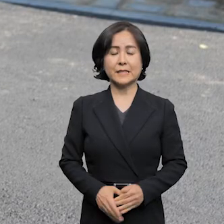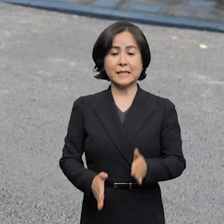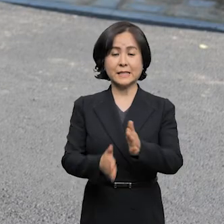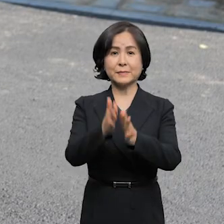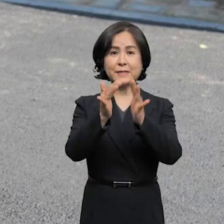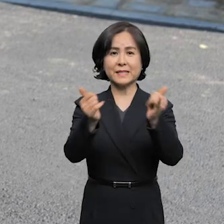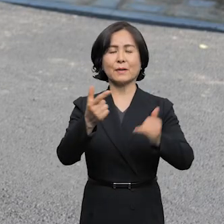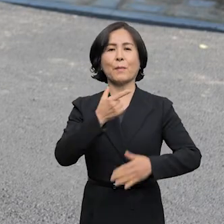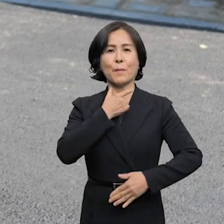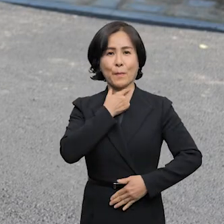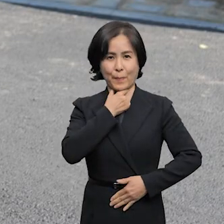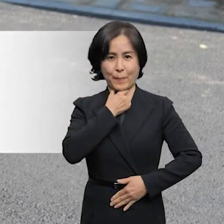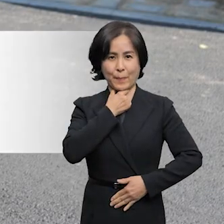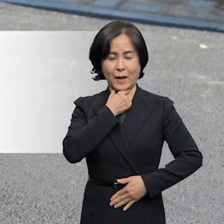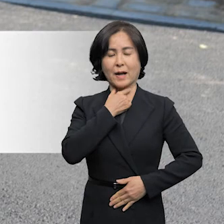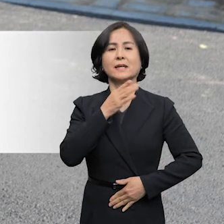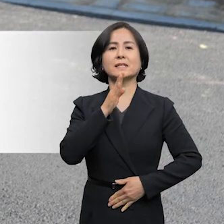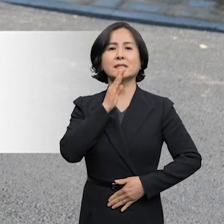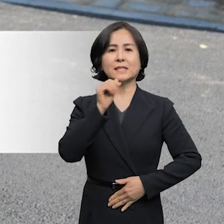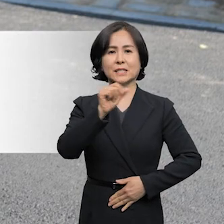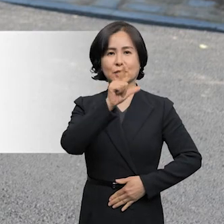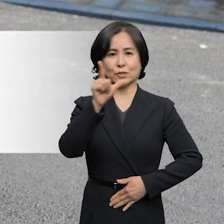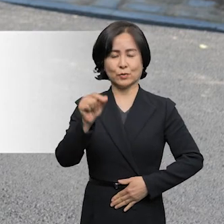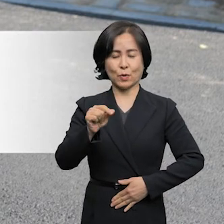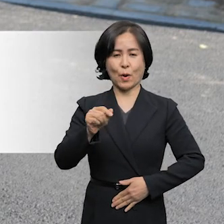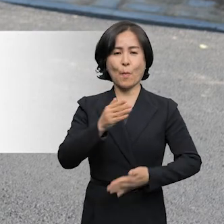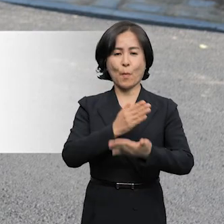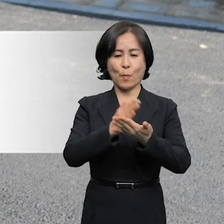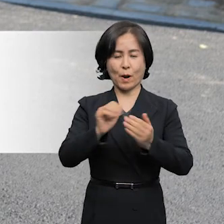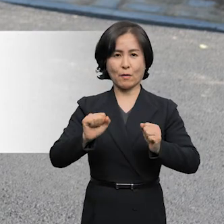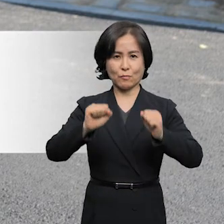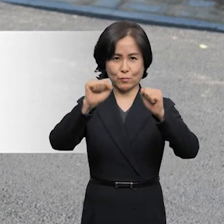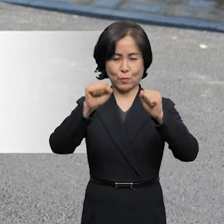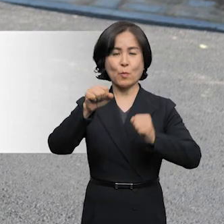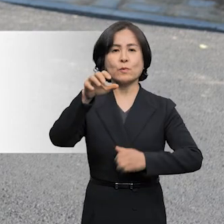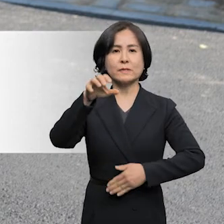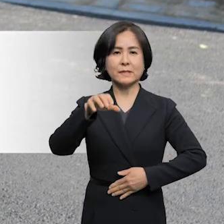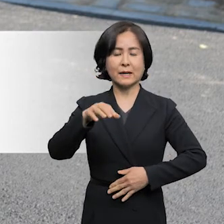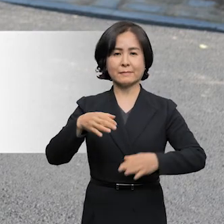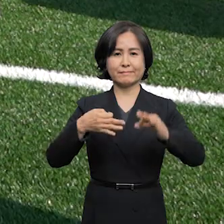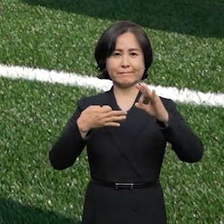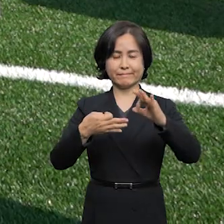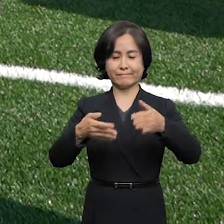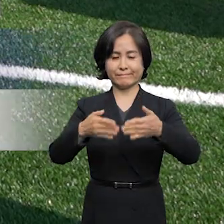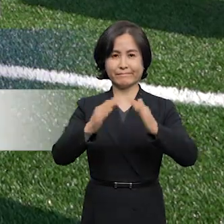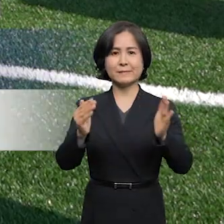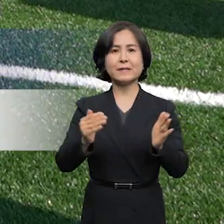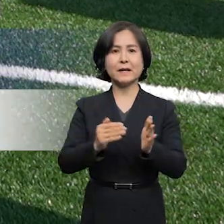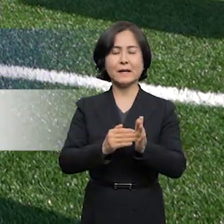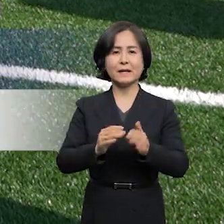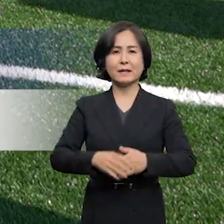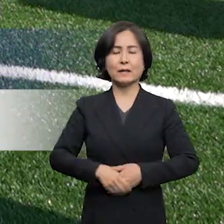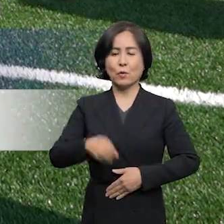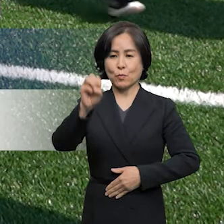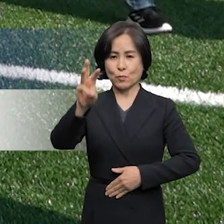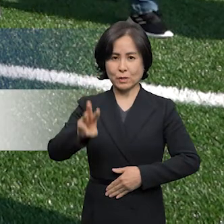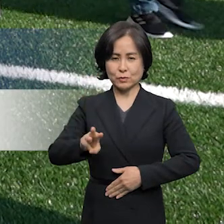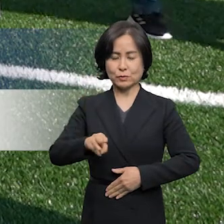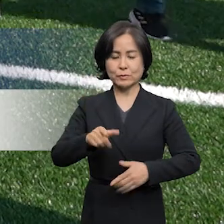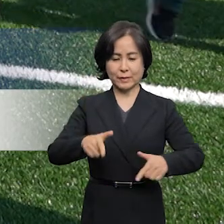시민들의 오랜 숙원이었던 진월복합운동장이 지난 14일 준공됐습니다. 광주시와